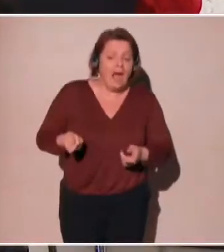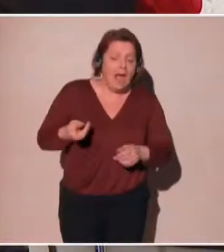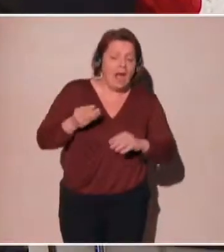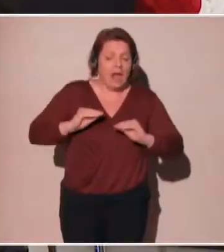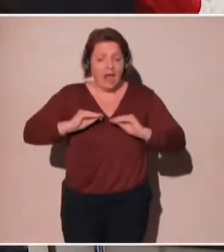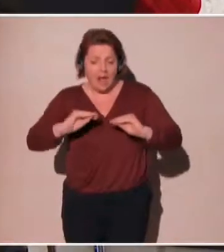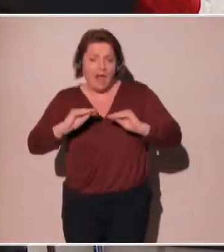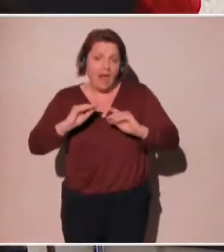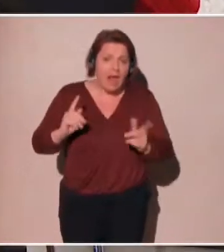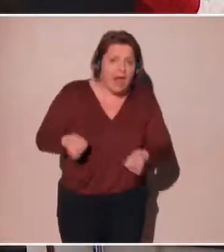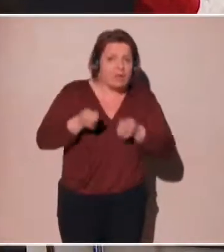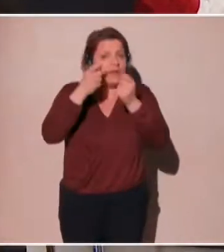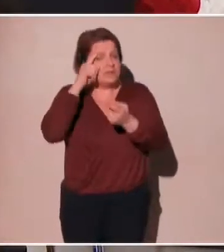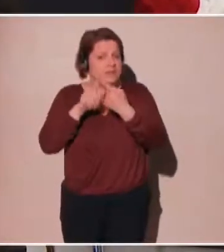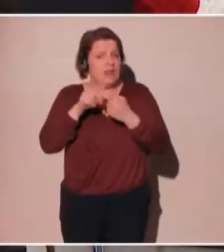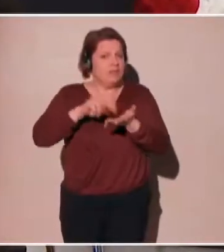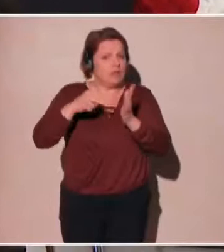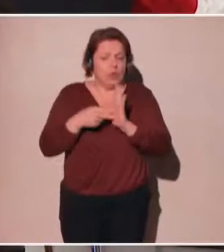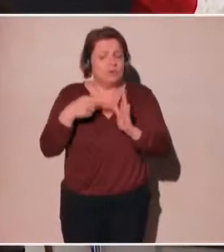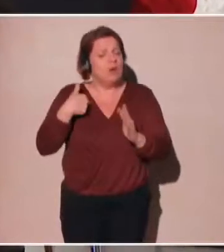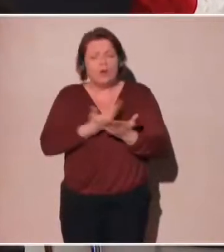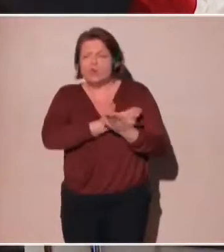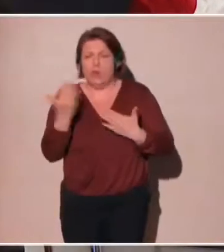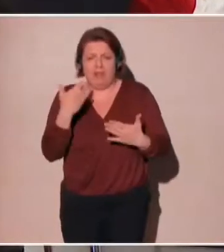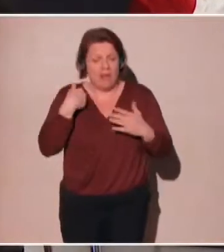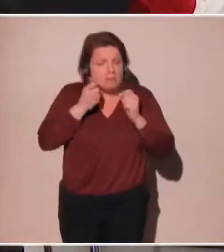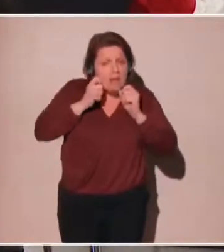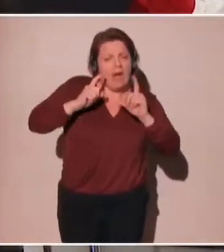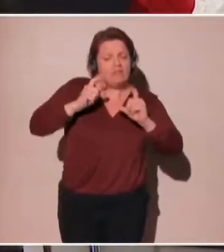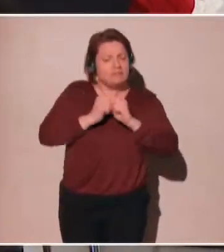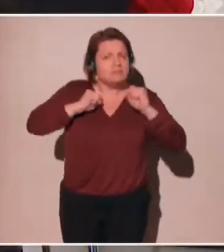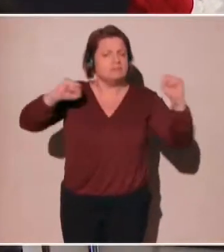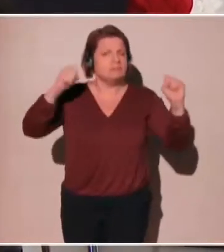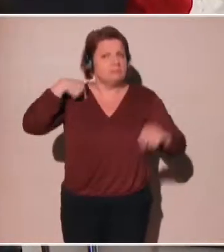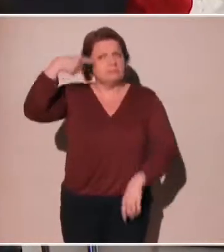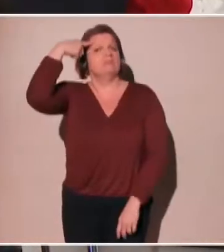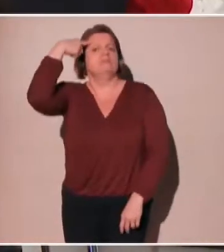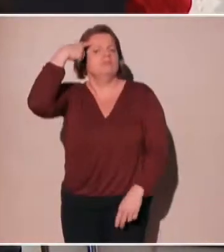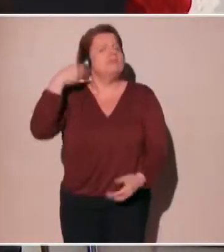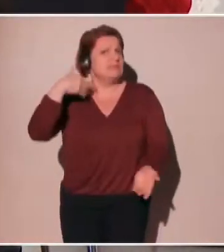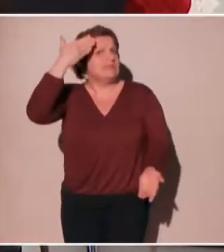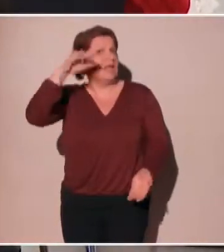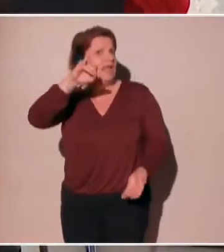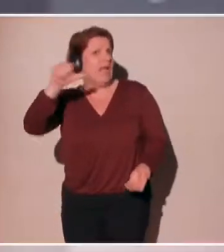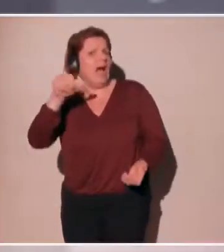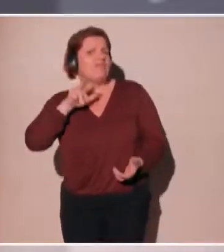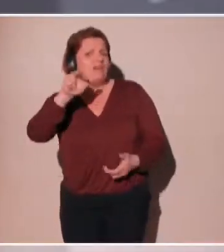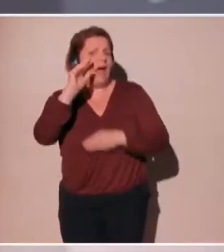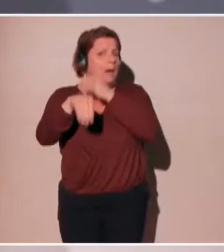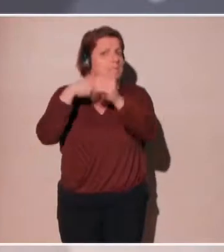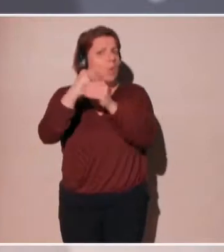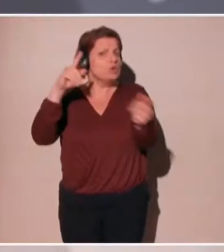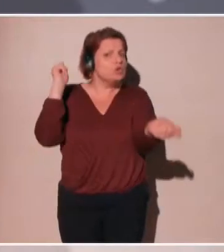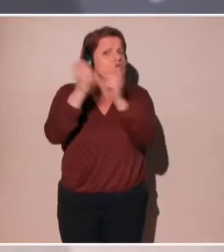en technologie, je me réveille tous les matins avec une question à l'esprit qui est la suivante. Nous savons que l'IA va changer le monde, mais qui va changer